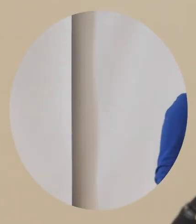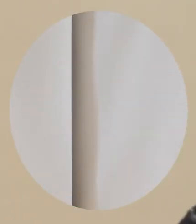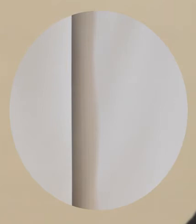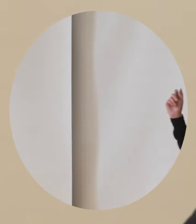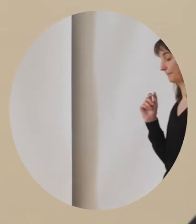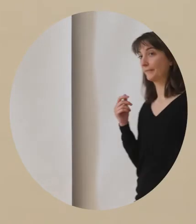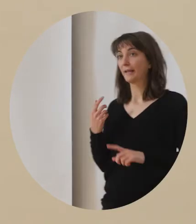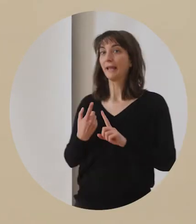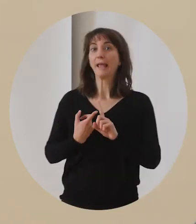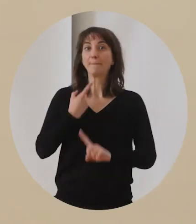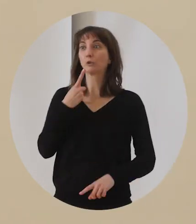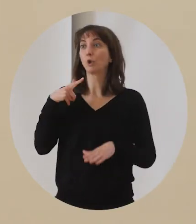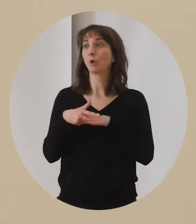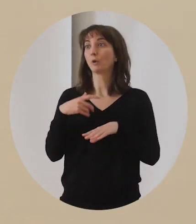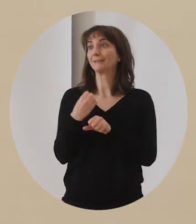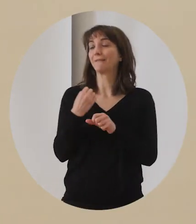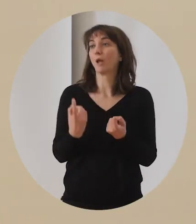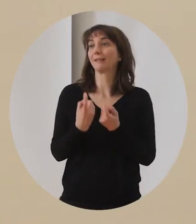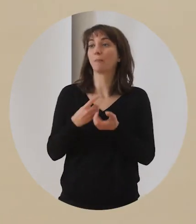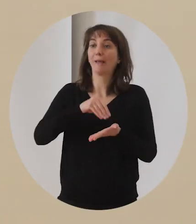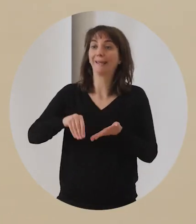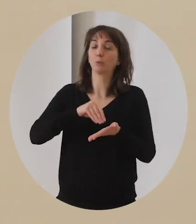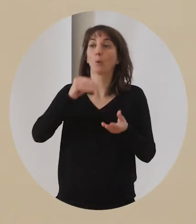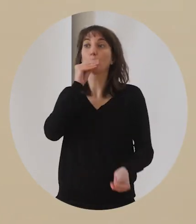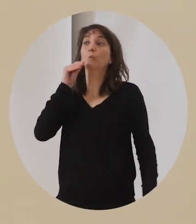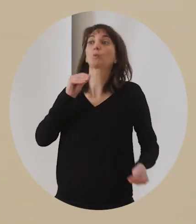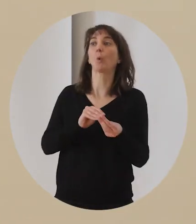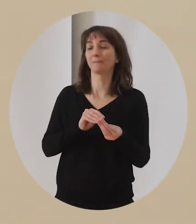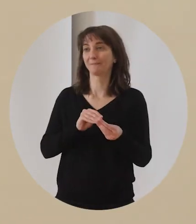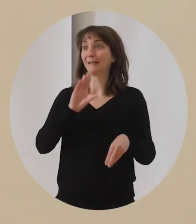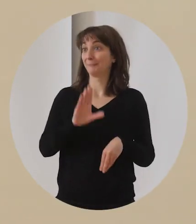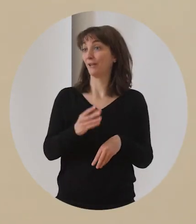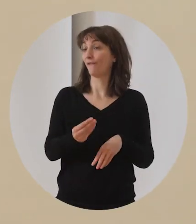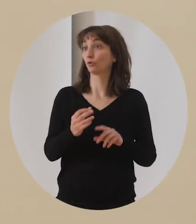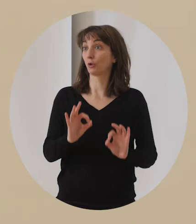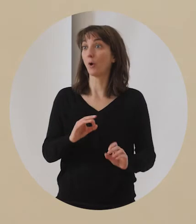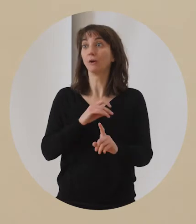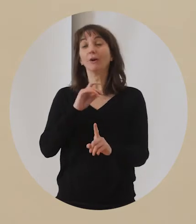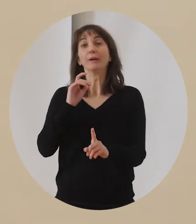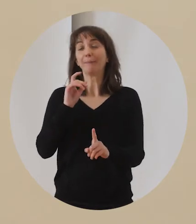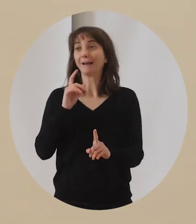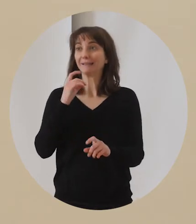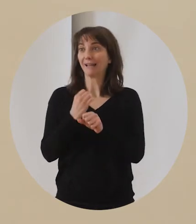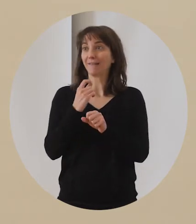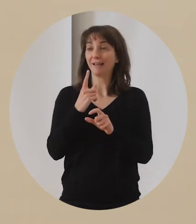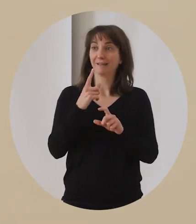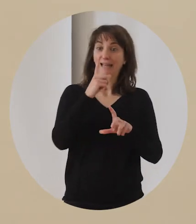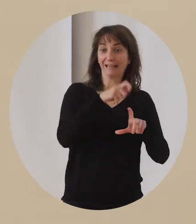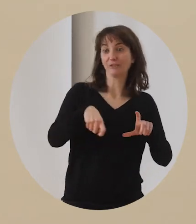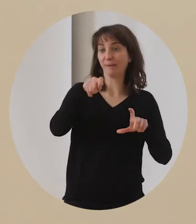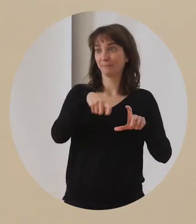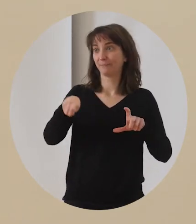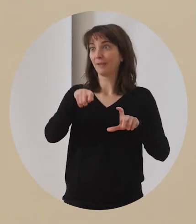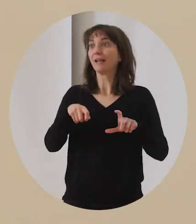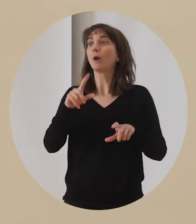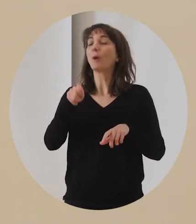tôt l'écriture chez ces enfants, et il est même recommandé de travailler directement sur l'écriture attachée, de ne pas